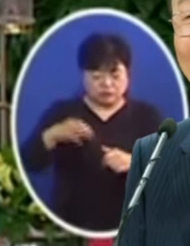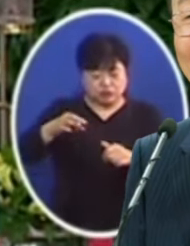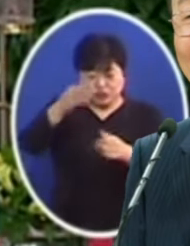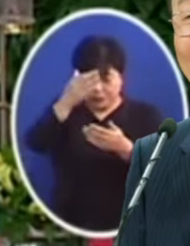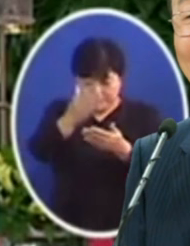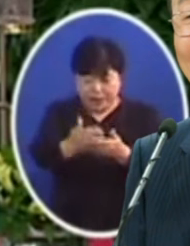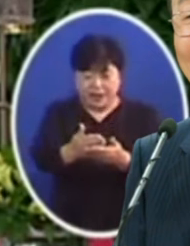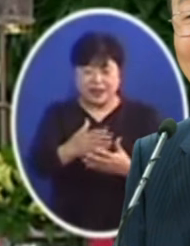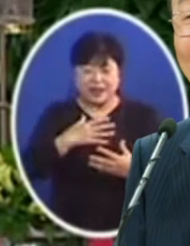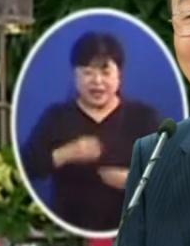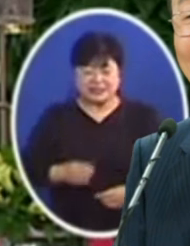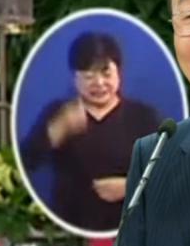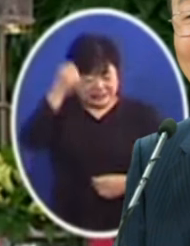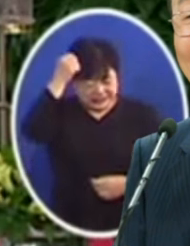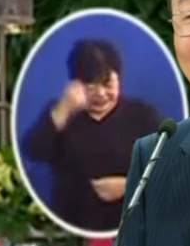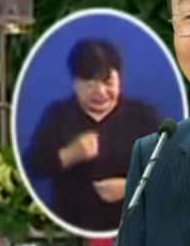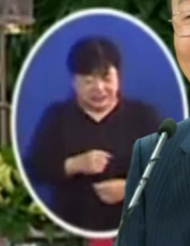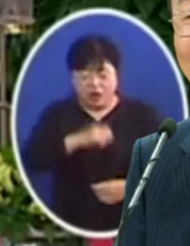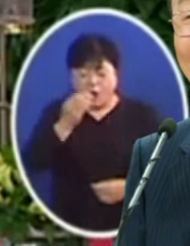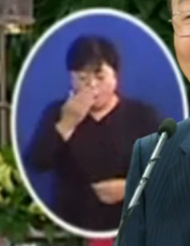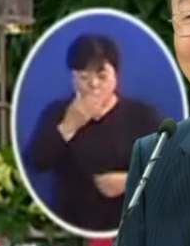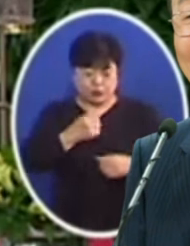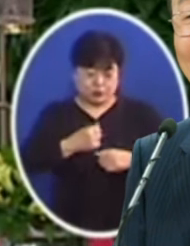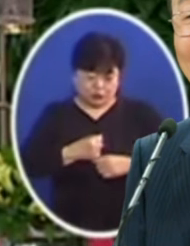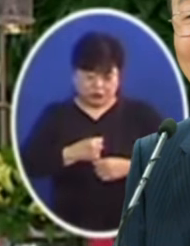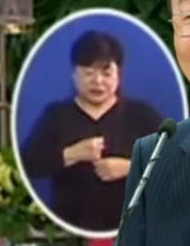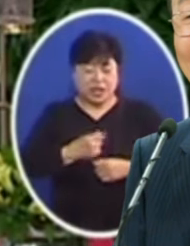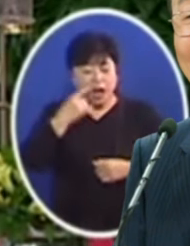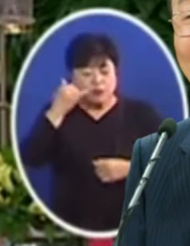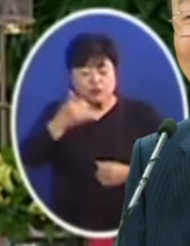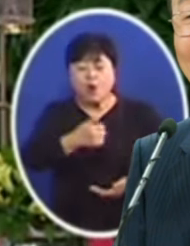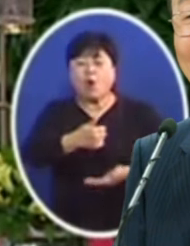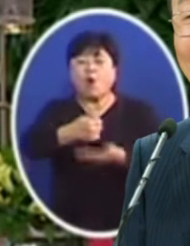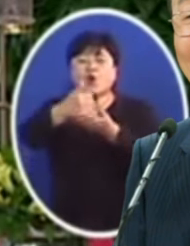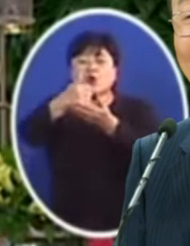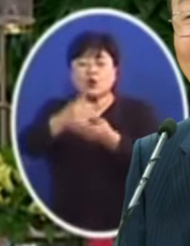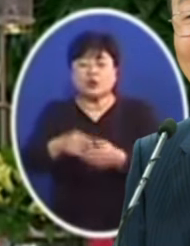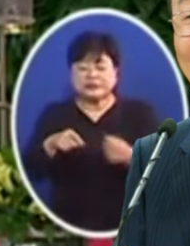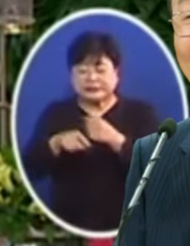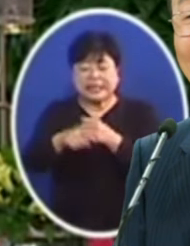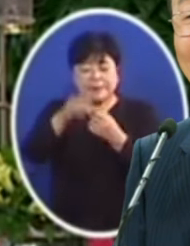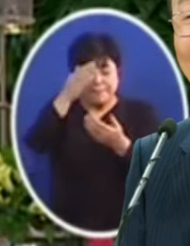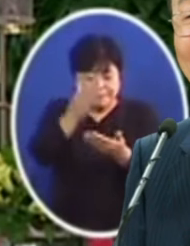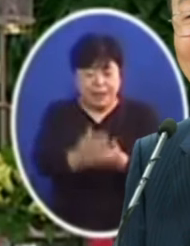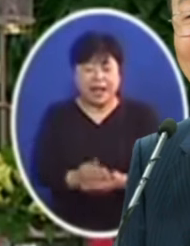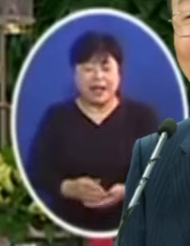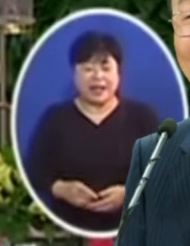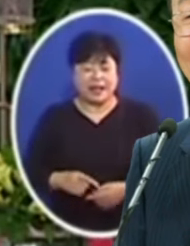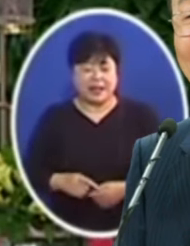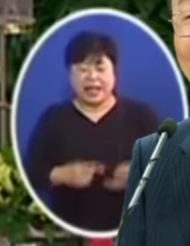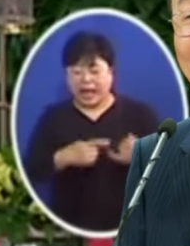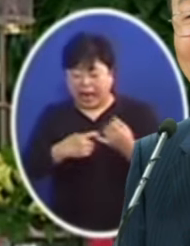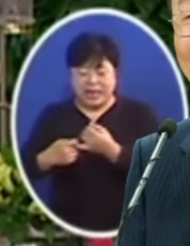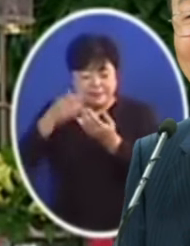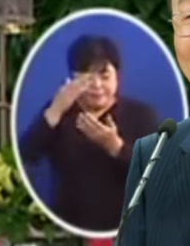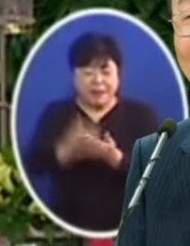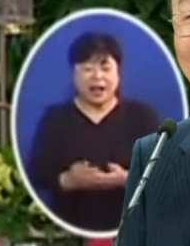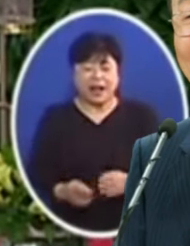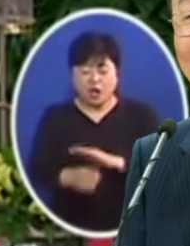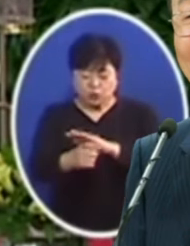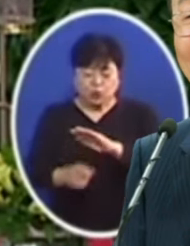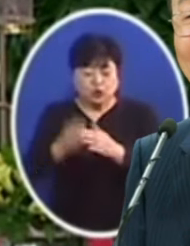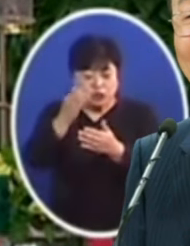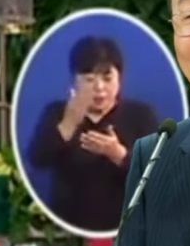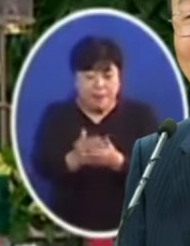말라. 안식일을 기억하여 거룩하게 지켜라. 내 부모를 공경하라. 살인하지 말라. 간음하지 말라. 도적질하지